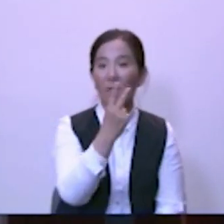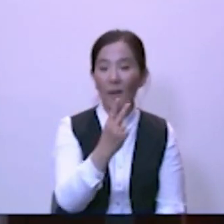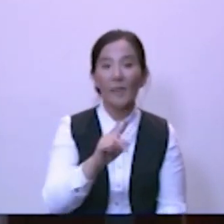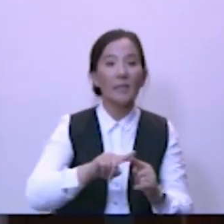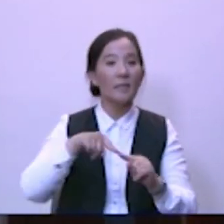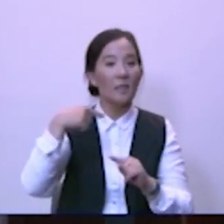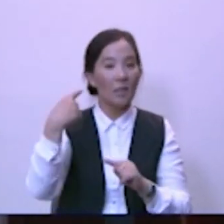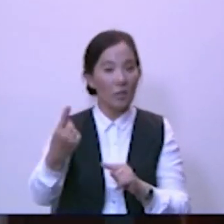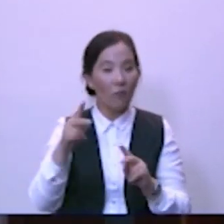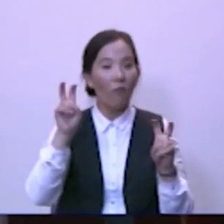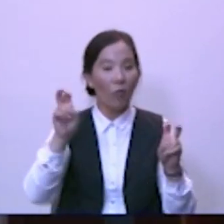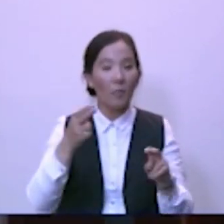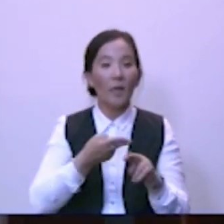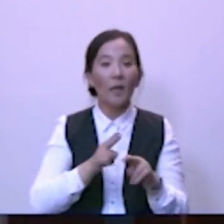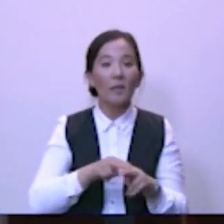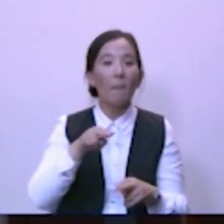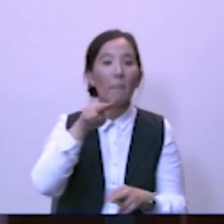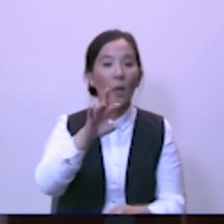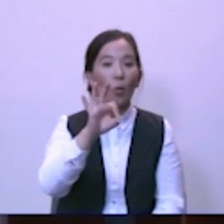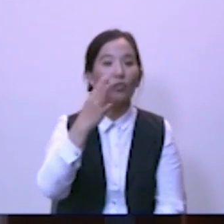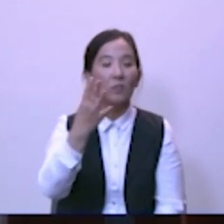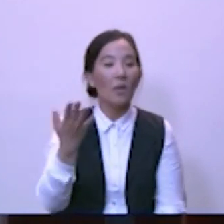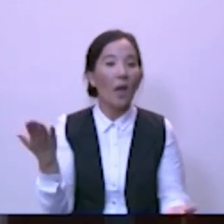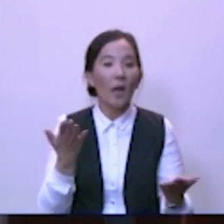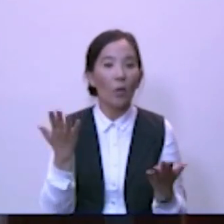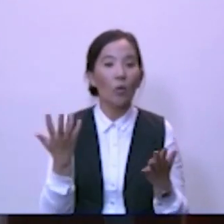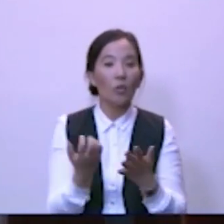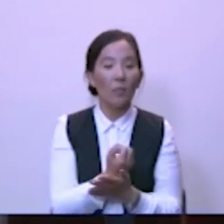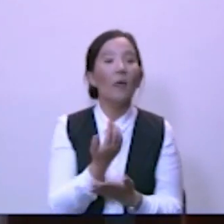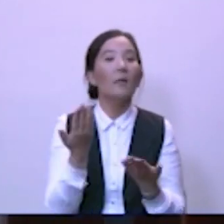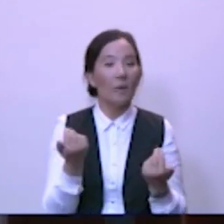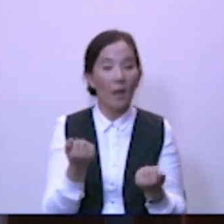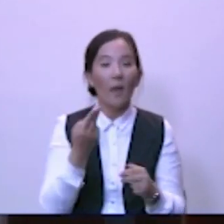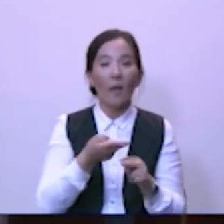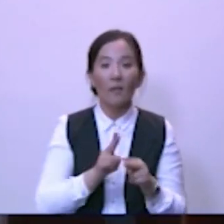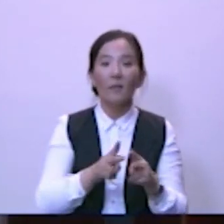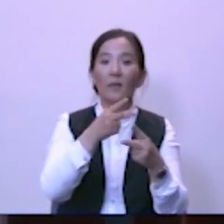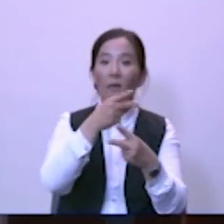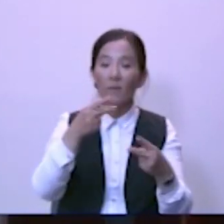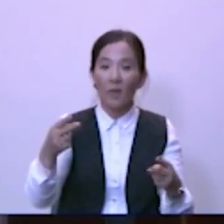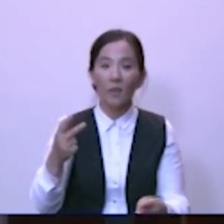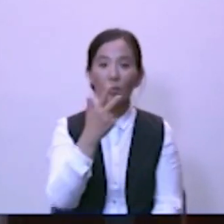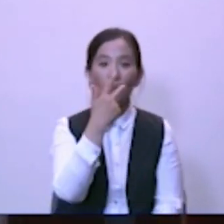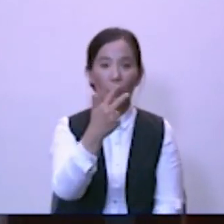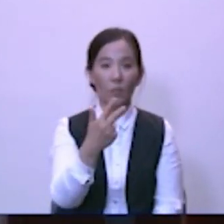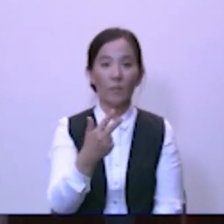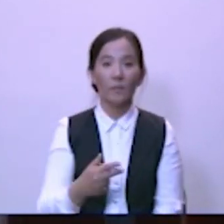формула аж три по четыре какова будет валентность абсолютно верно она равна трем